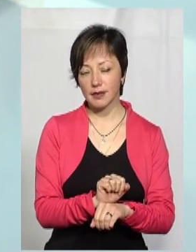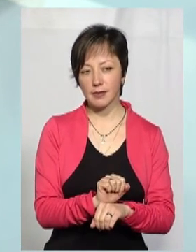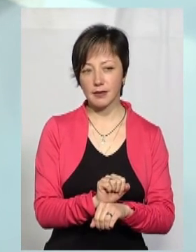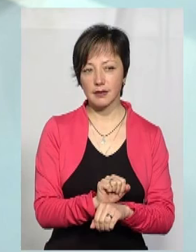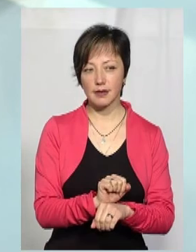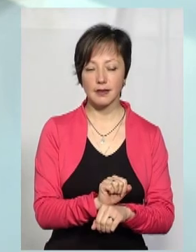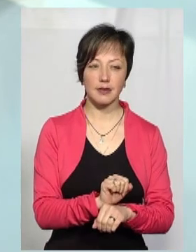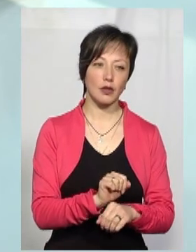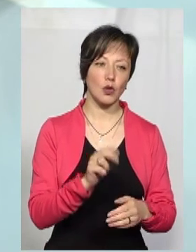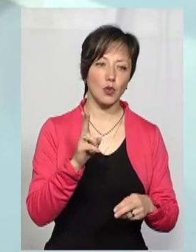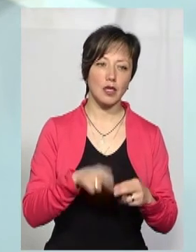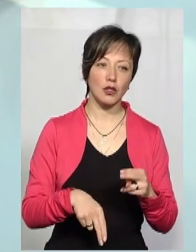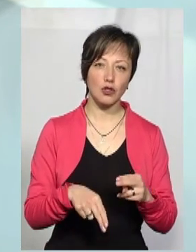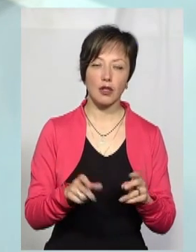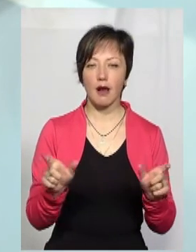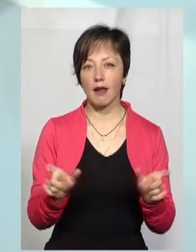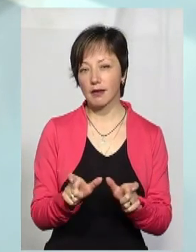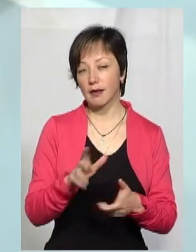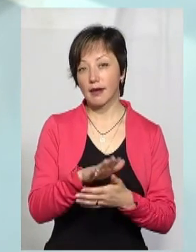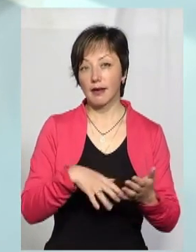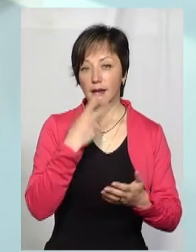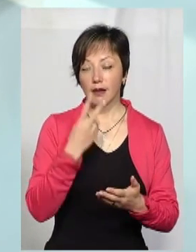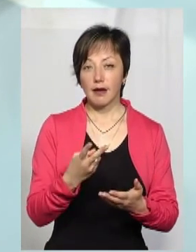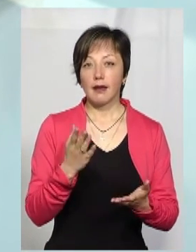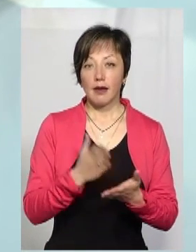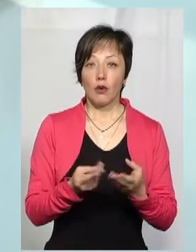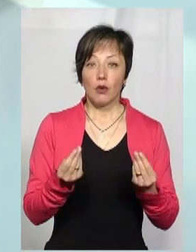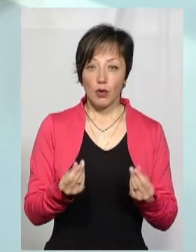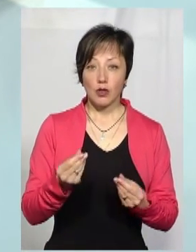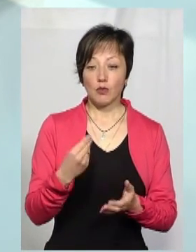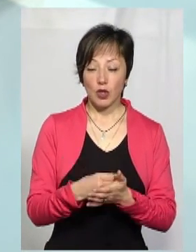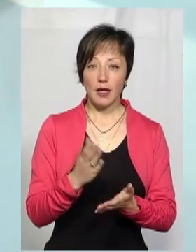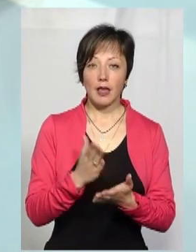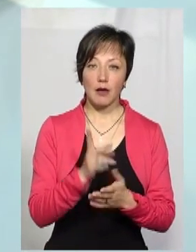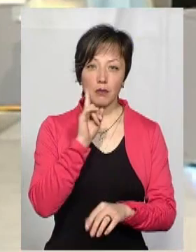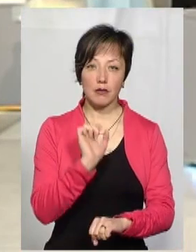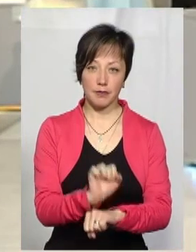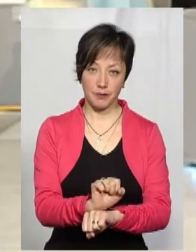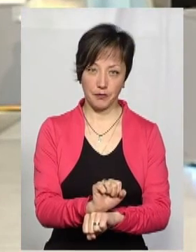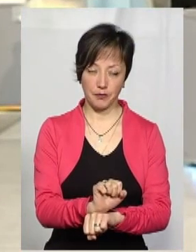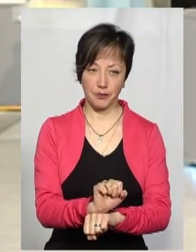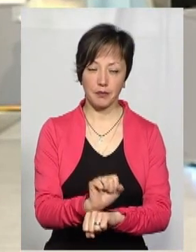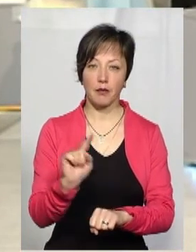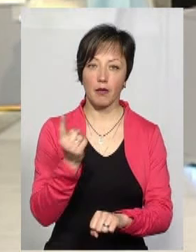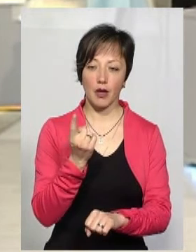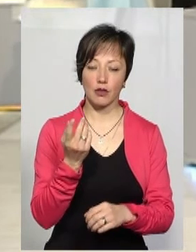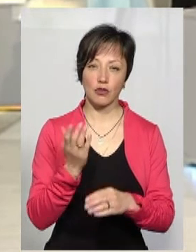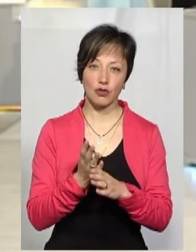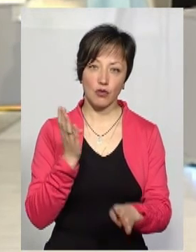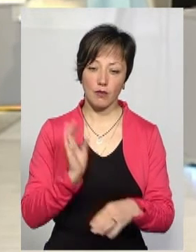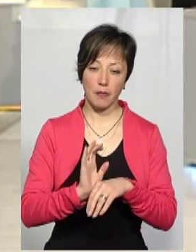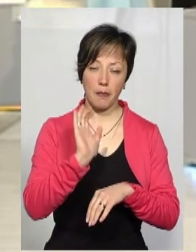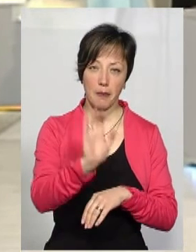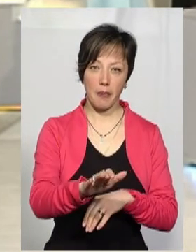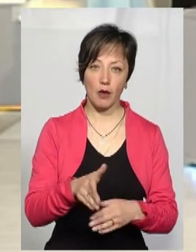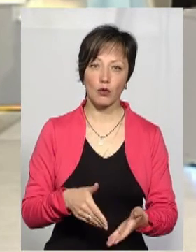заморожена, скажімо так, до закінчення карантину, а далі, ну, на них є кошти в бюджеті, все є, їх просто зараз першочергово вивели ці